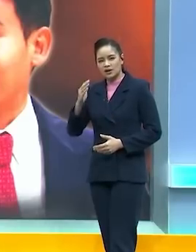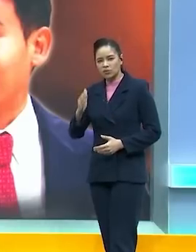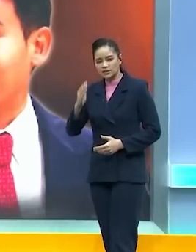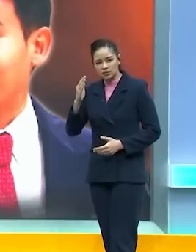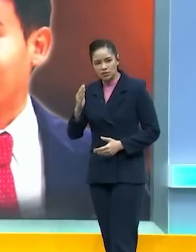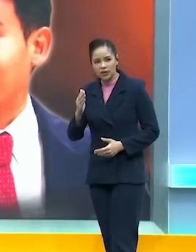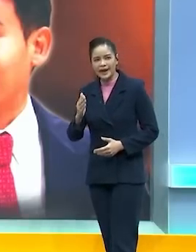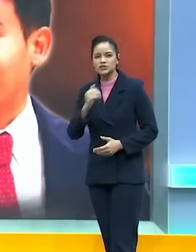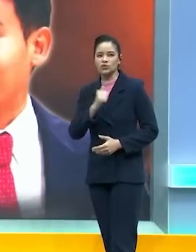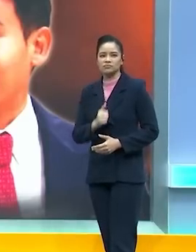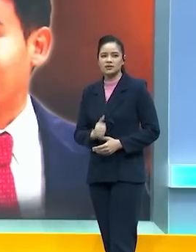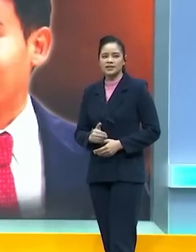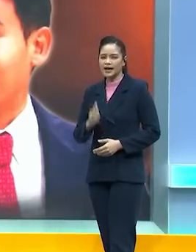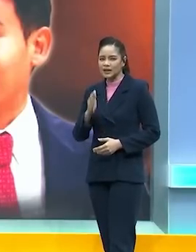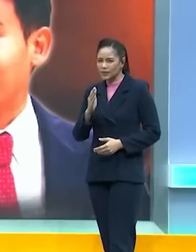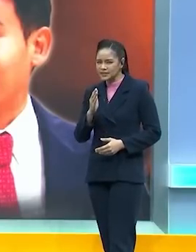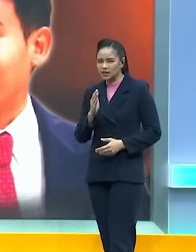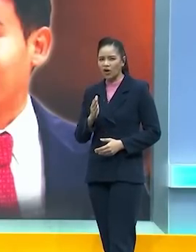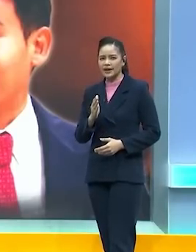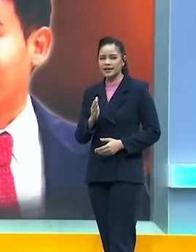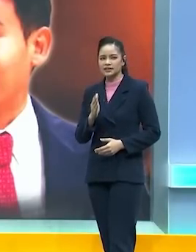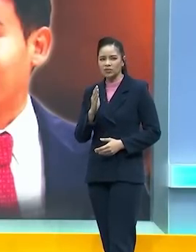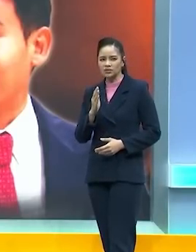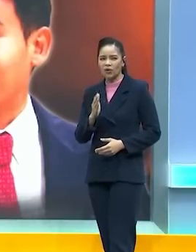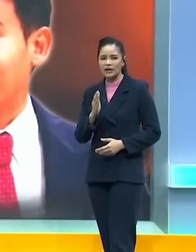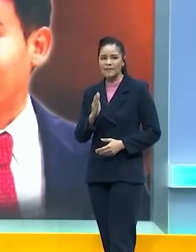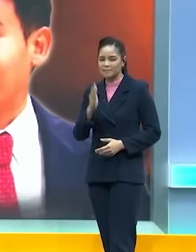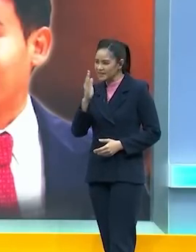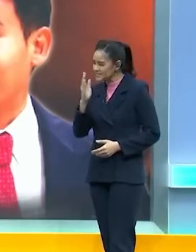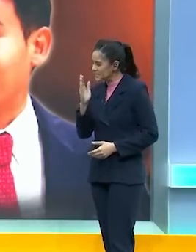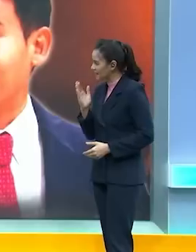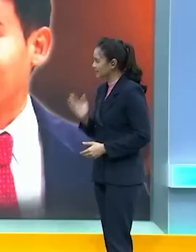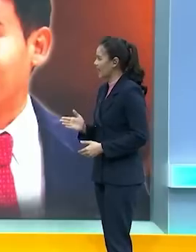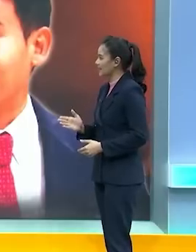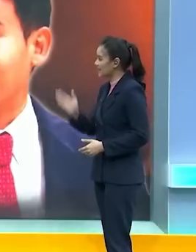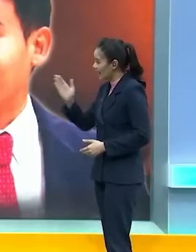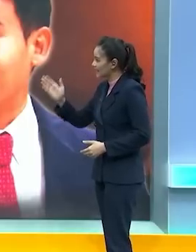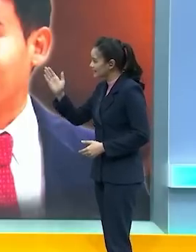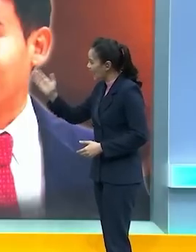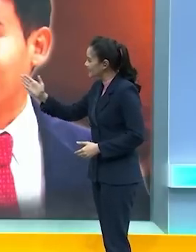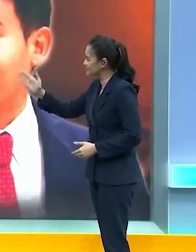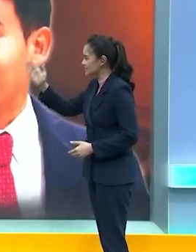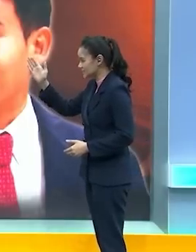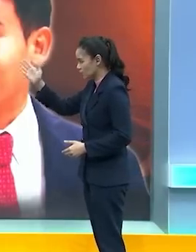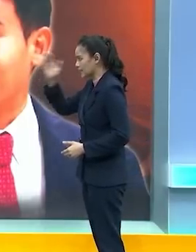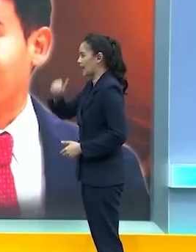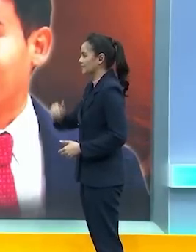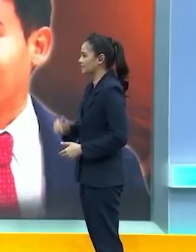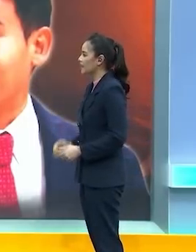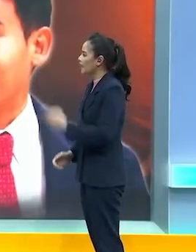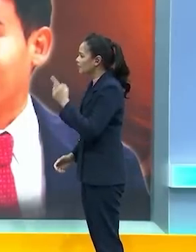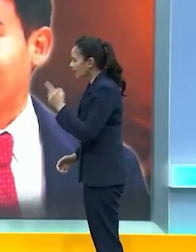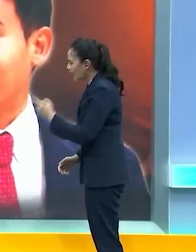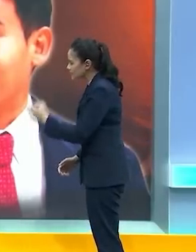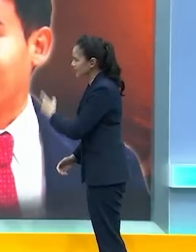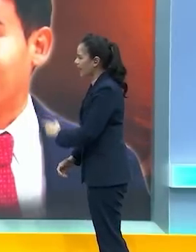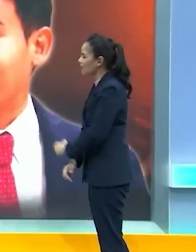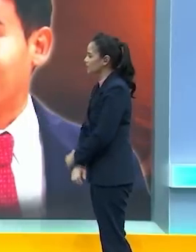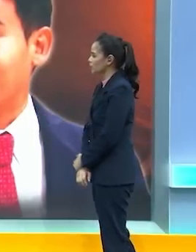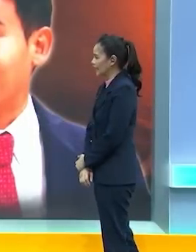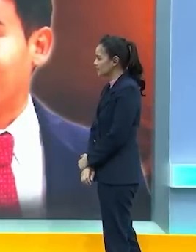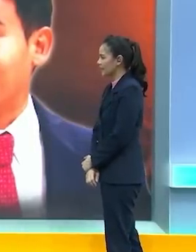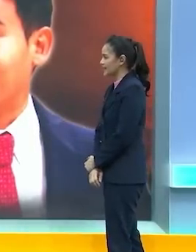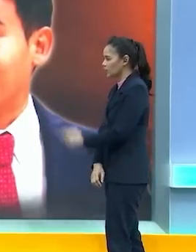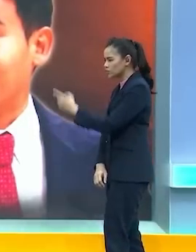รูปก็ต้องลุกให้สุดถ้าเกิดว่าจะถอยเนี่ยต้องถอยแบบไม่เสียหลักการและได้ในสิ่งที่ต้องการถ้า